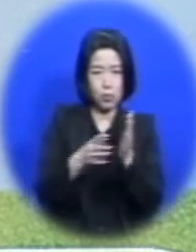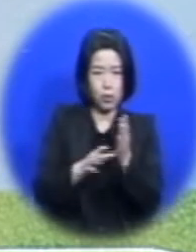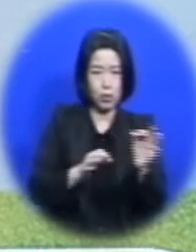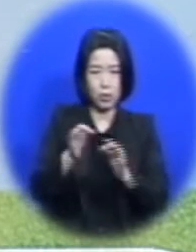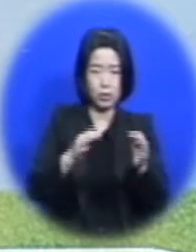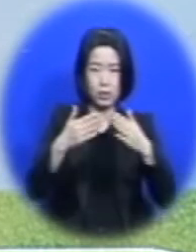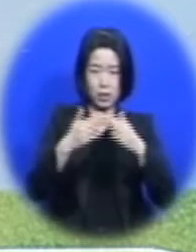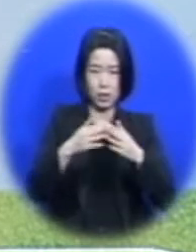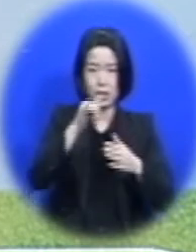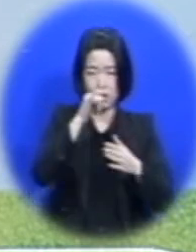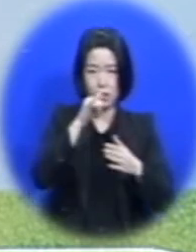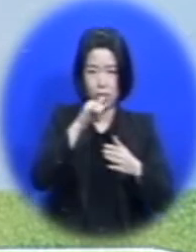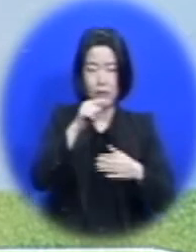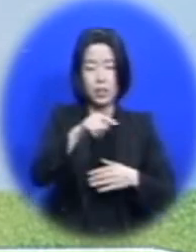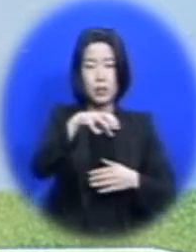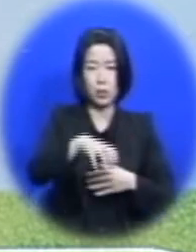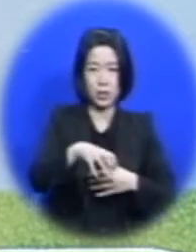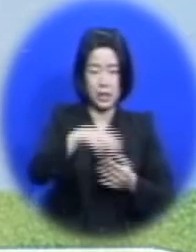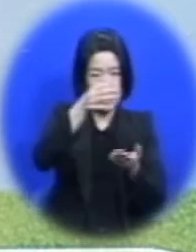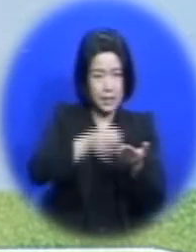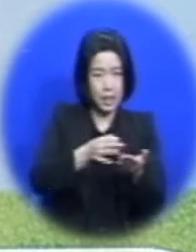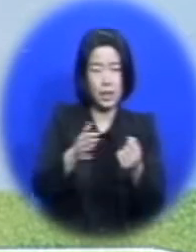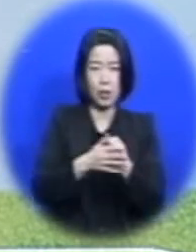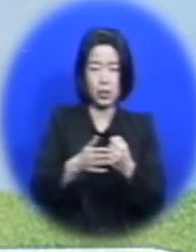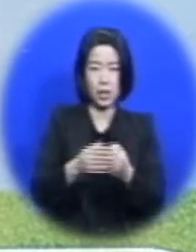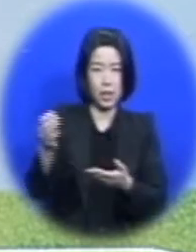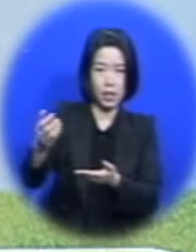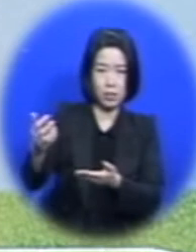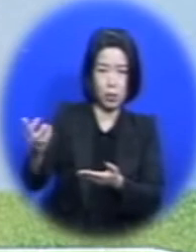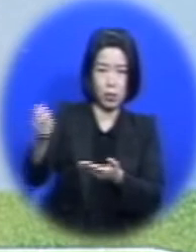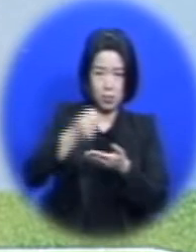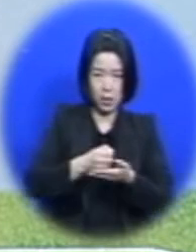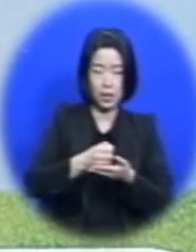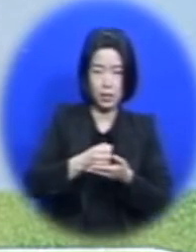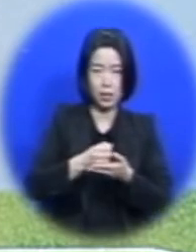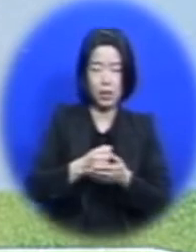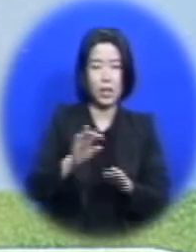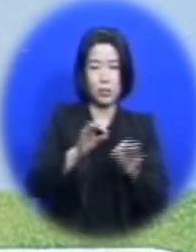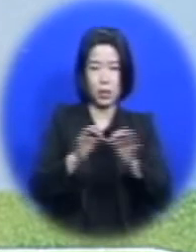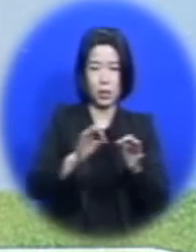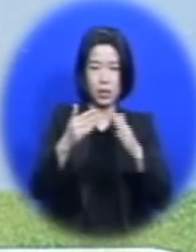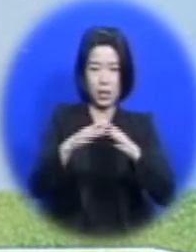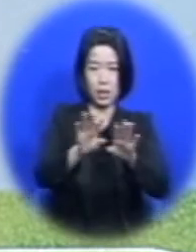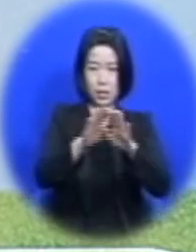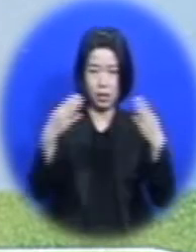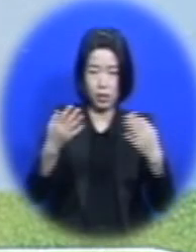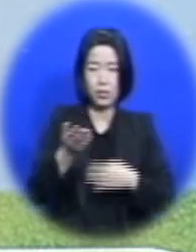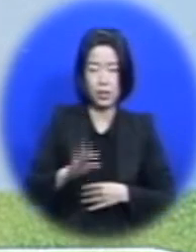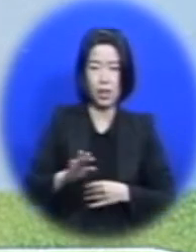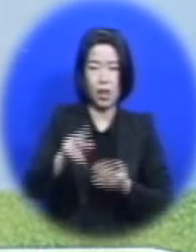거기 식료품 가게가 제일 그래도 가격이 싸니까 인수해서 가게를 열었는데 문제는